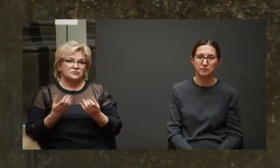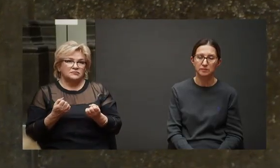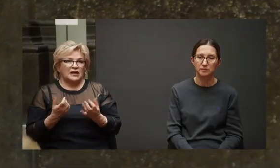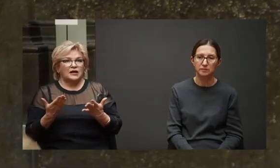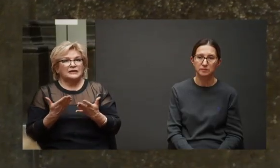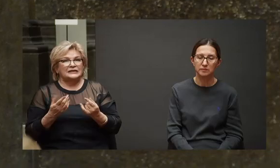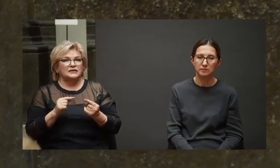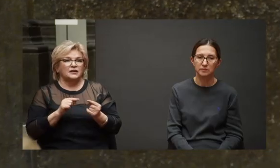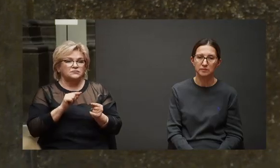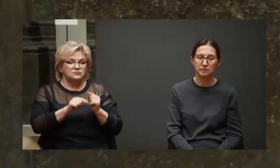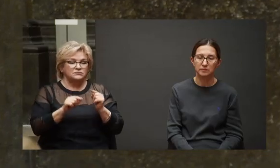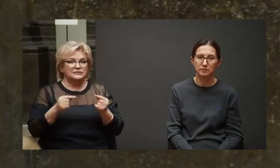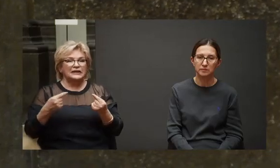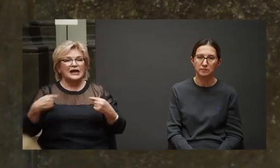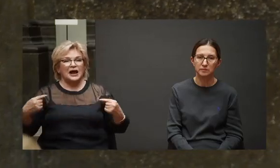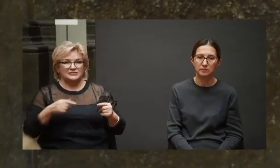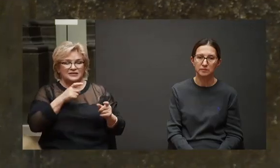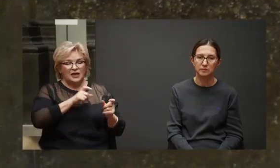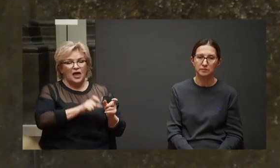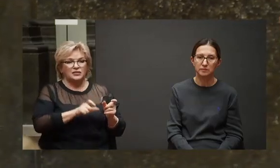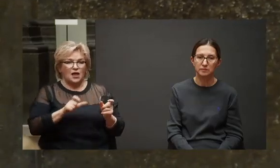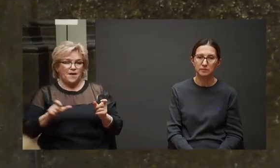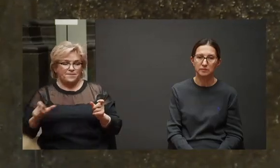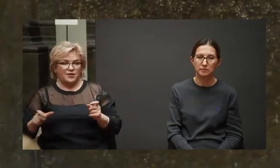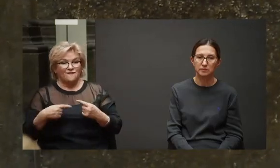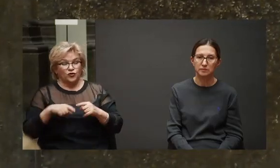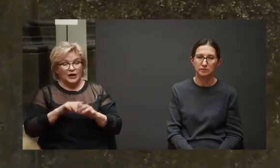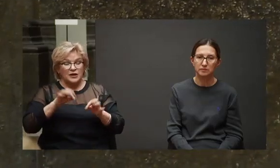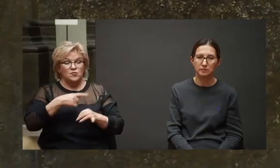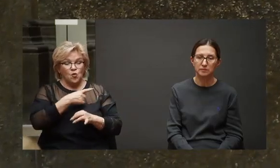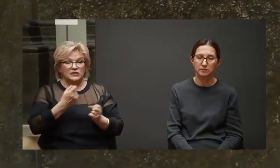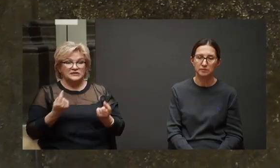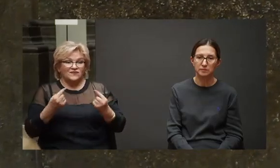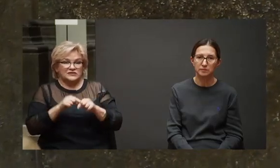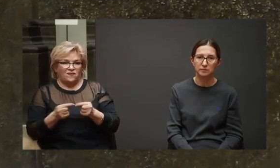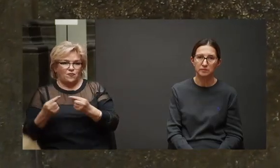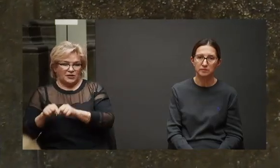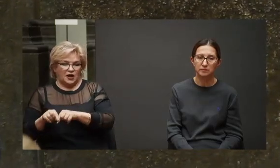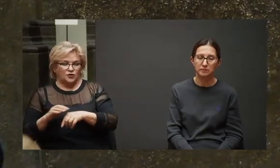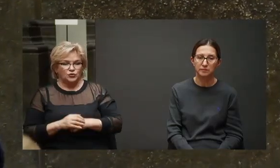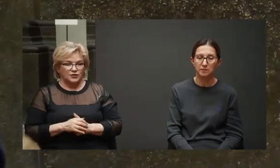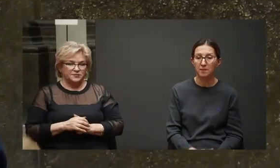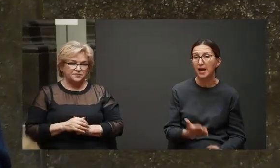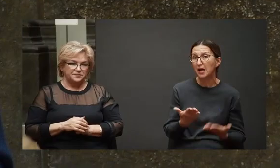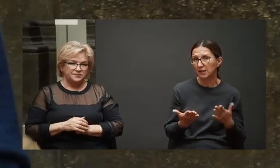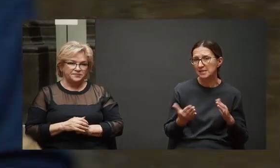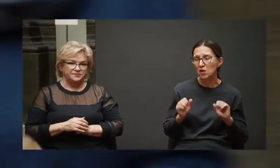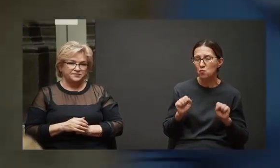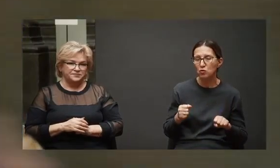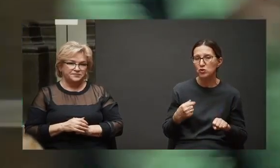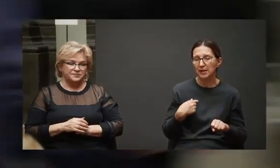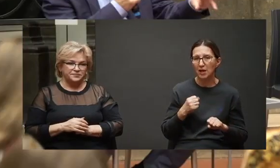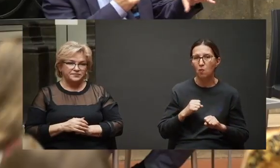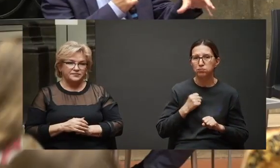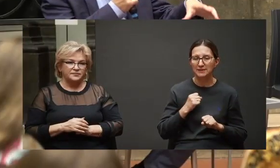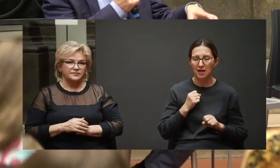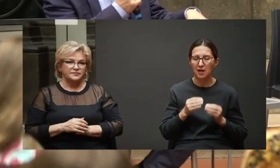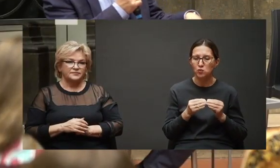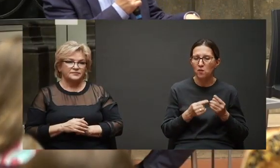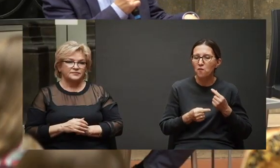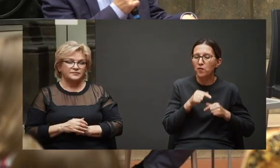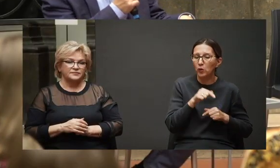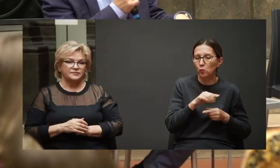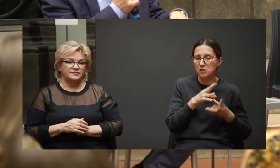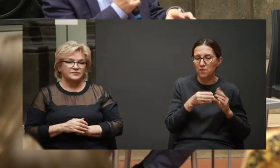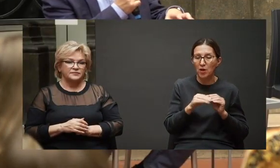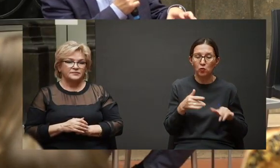на каких-то разных этапах. И вот они таким образом совпадают. Если можно, я постараюсь вернуться к тому